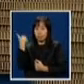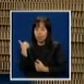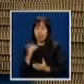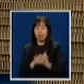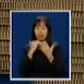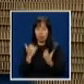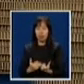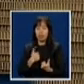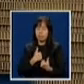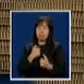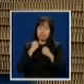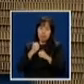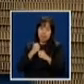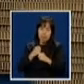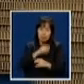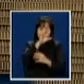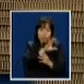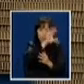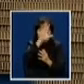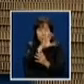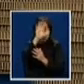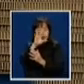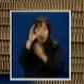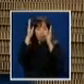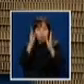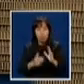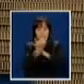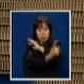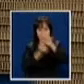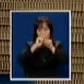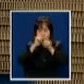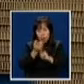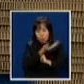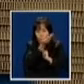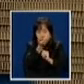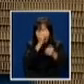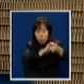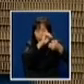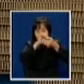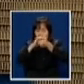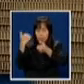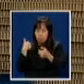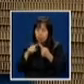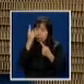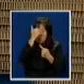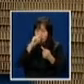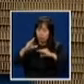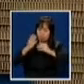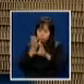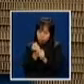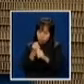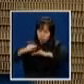ยเราก็ได้โน้มน้าวหลายประเทศนะครับว่าตราบเท่าที่ปัญหาเรื่องของการจัดทำหลักเขตแดนตามข้อตกลงต่